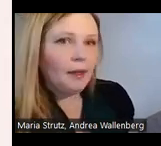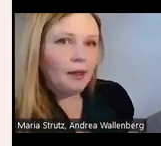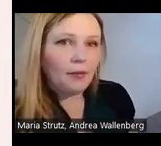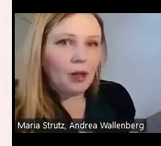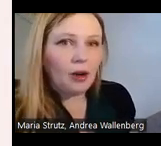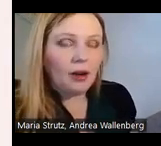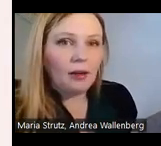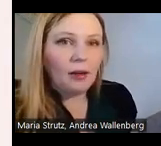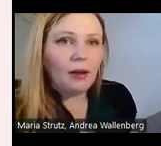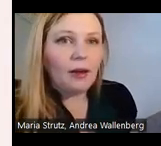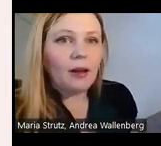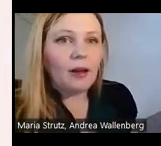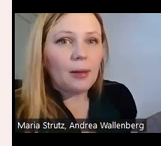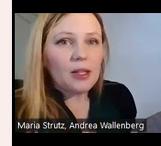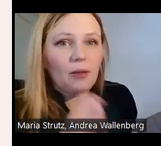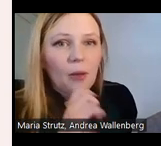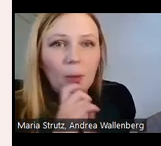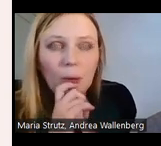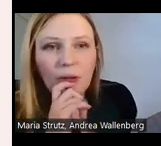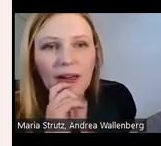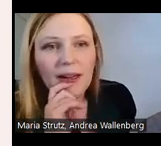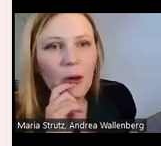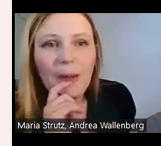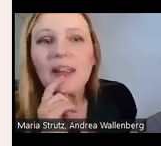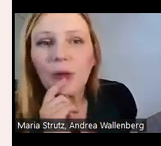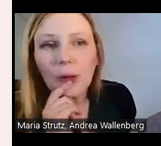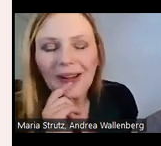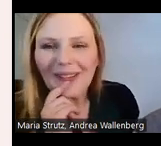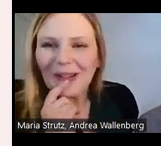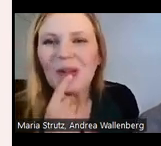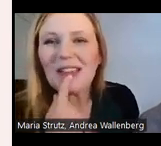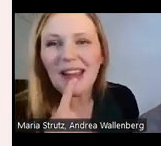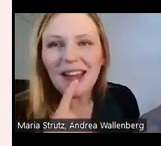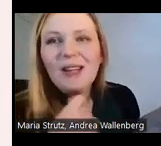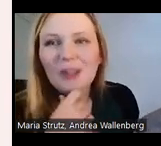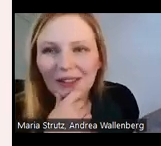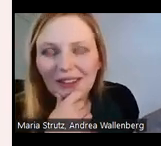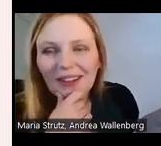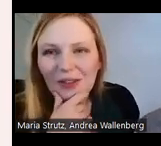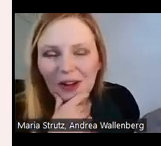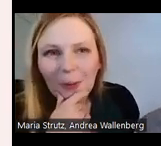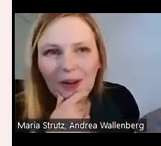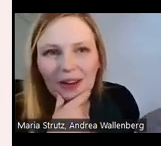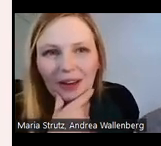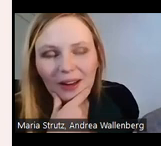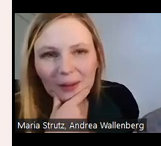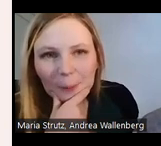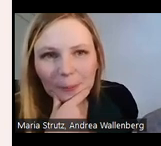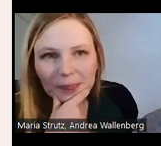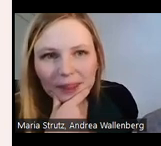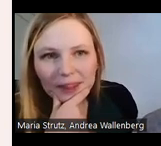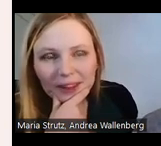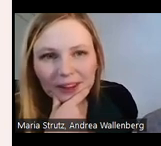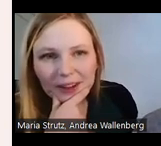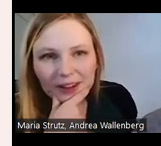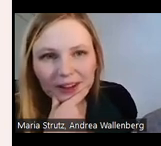Ja. Kan vi göra. När man ska vara orolig, för det är lite komplexa frågor, ja. De två sista, som tar tid att svara på. Men kortfattat